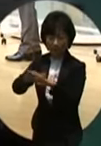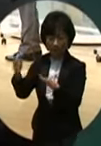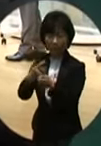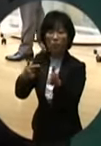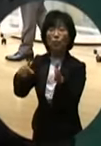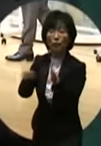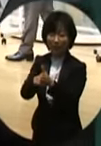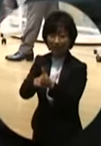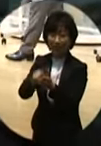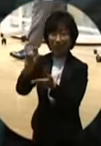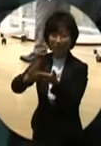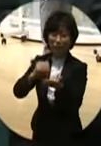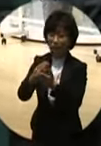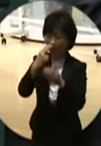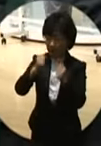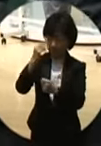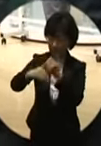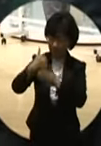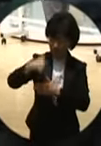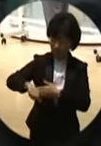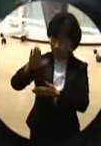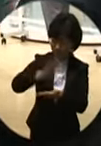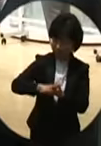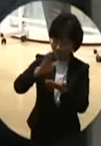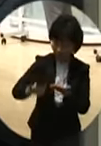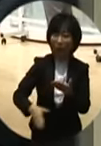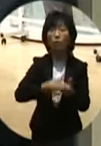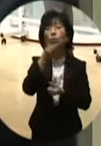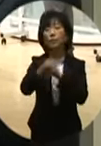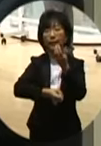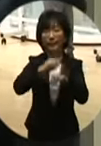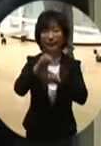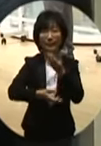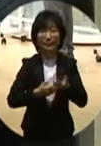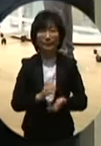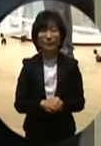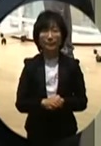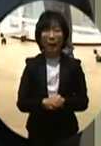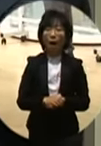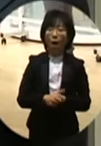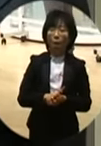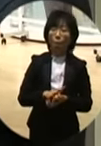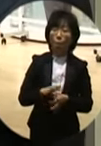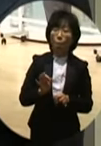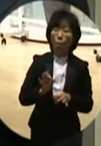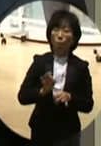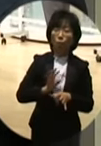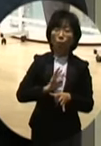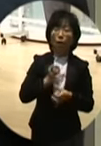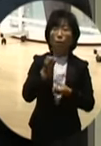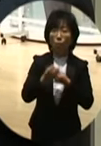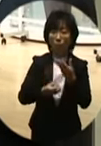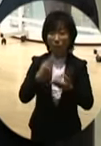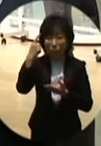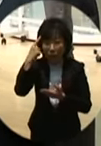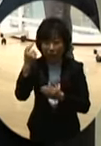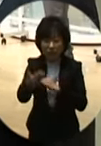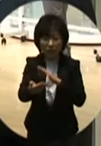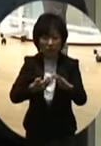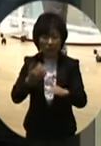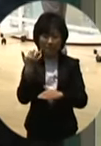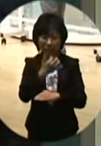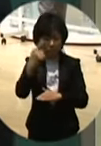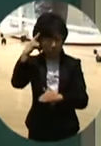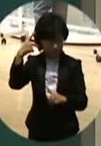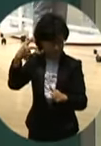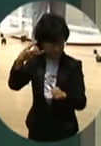are the solver of this problem that God promised us, and you are the Son of the Living God. 어마어마한 고백, 이게 베드로 각인된 순간이에요. That's a tremendous confession. That